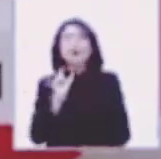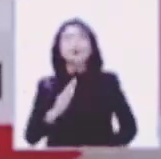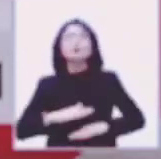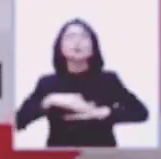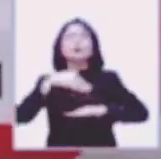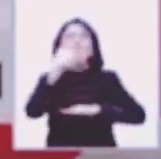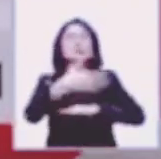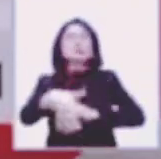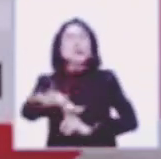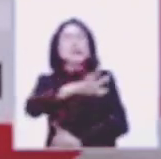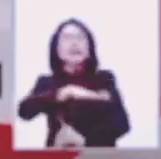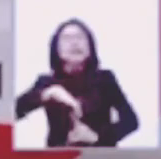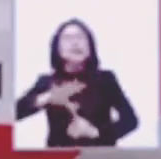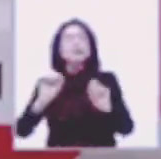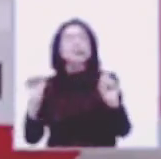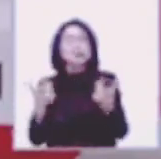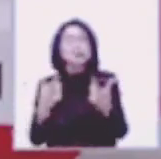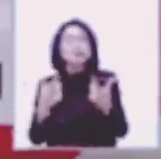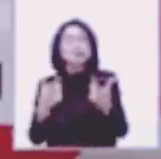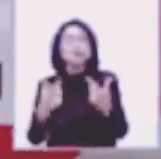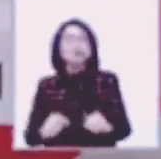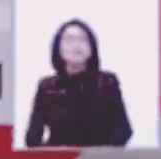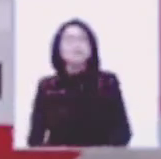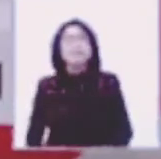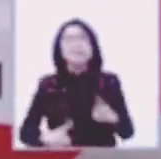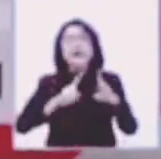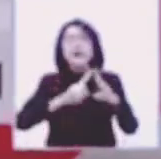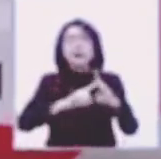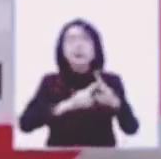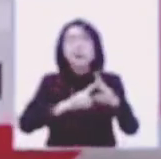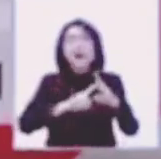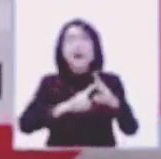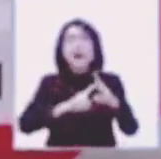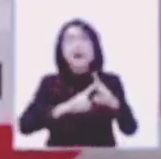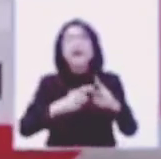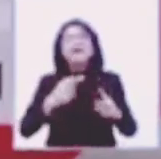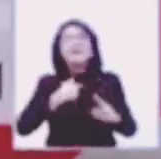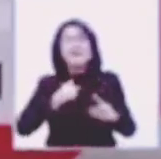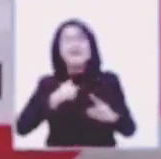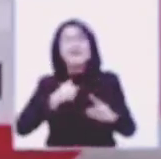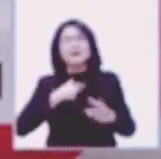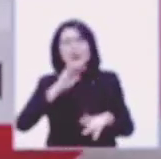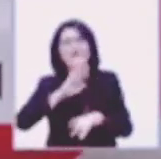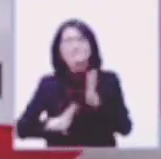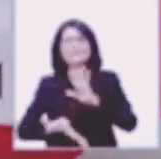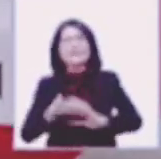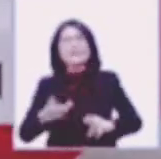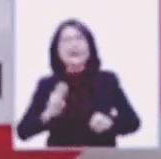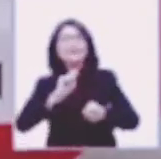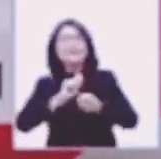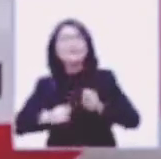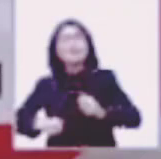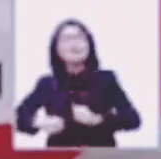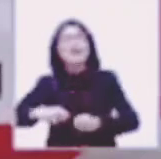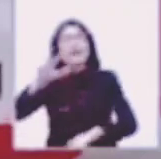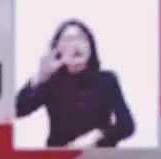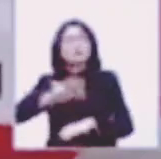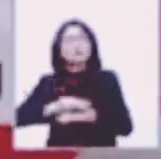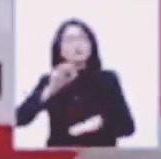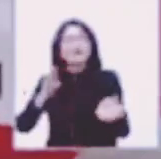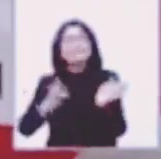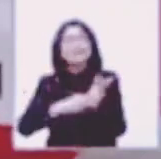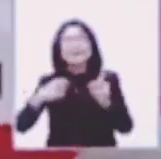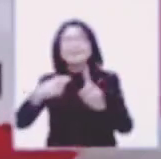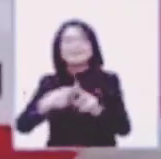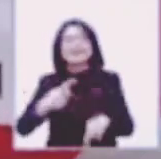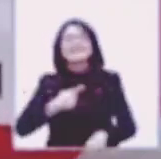kelangsungan lingkungan hidup kita. Lalu yang kedua, saya juga udah pernah tuh membuat putusan Mahkamah